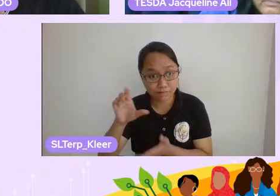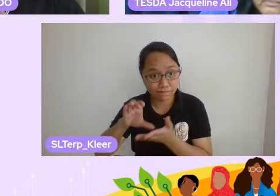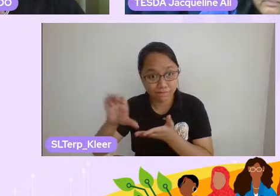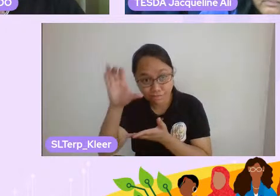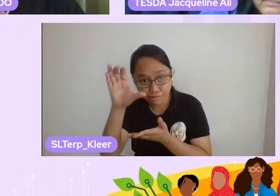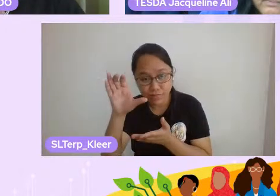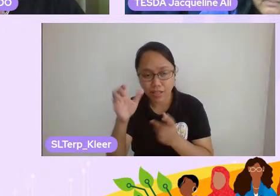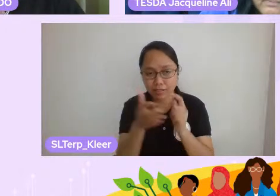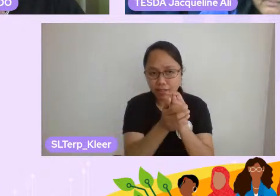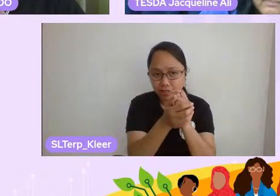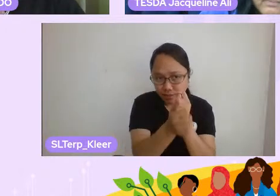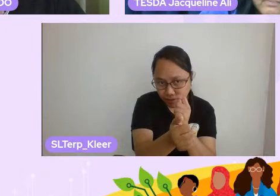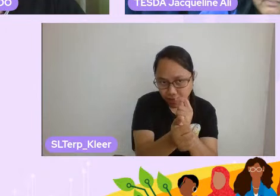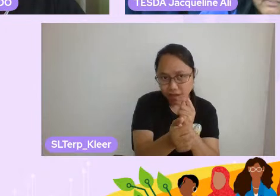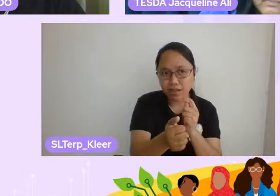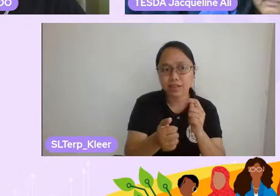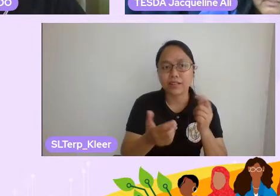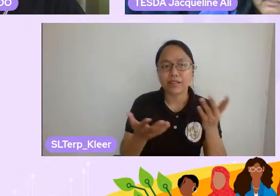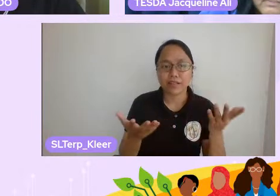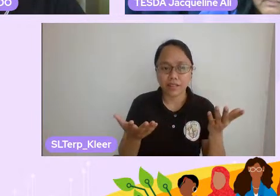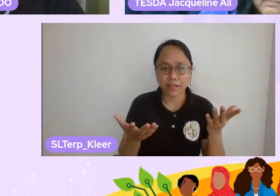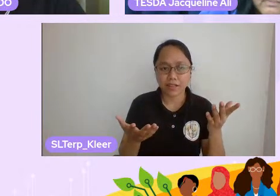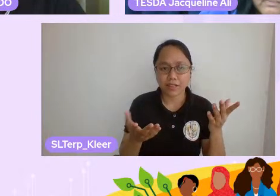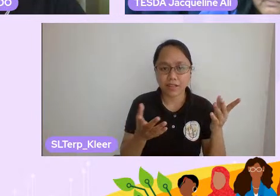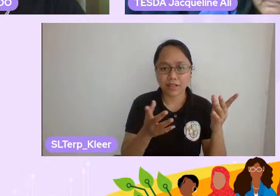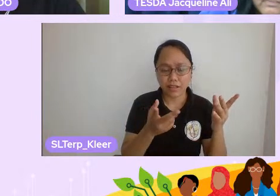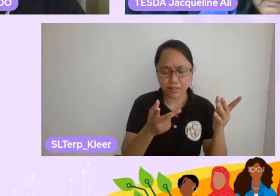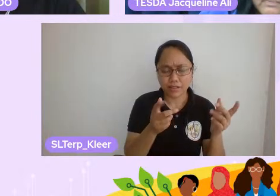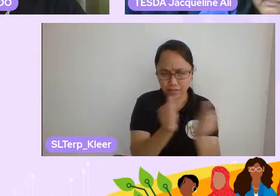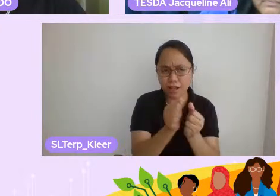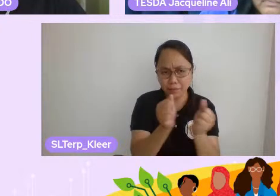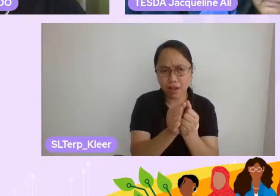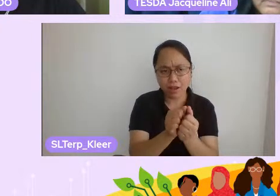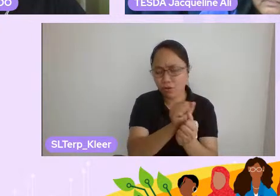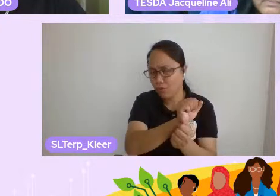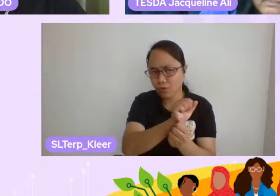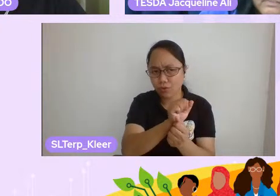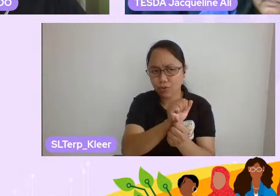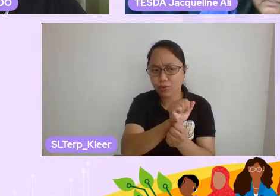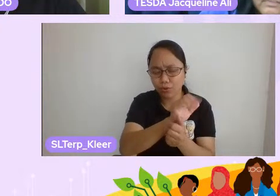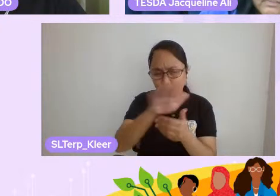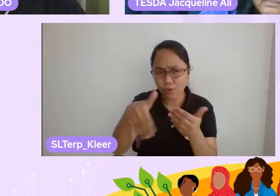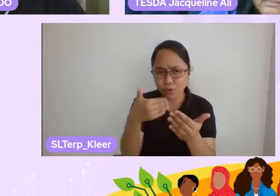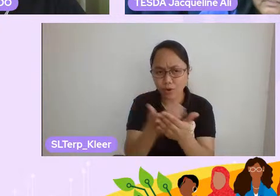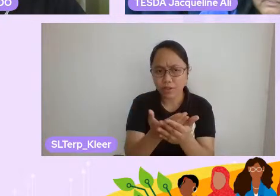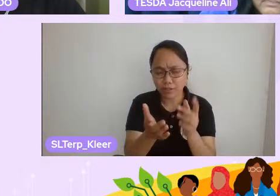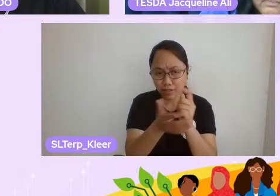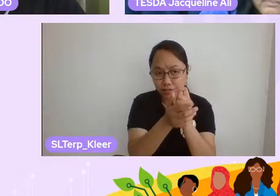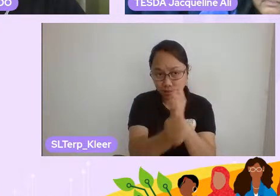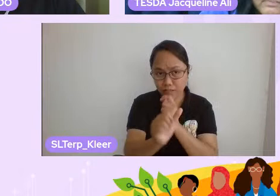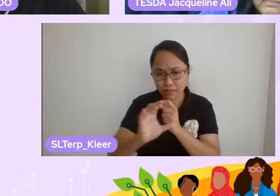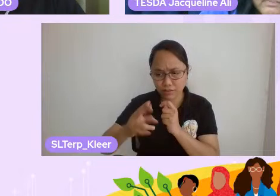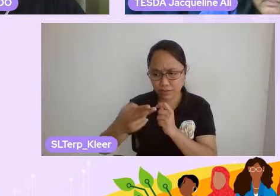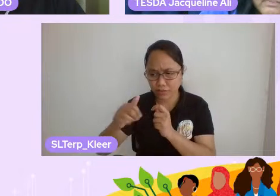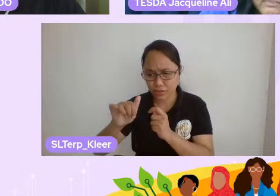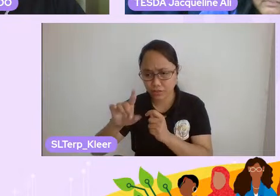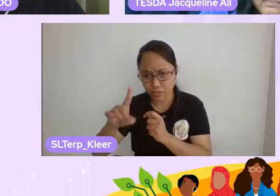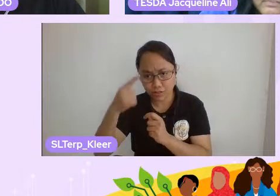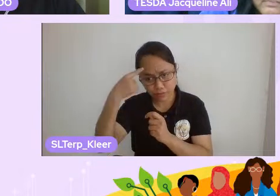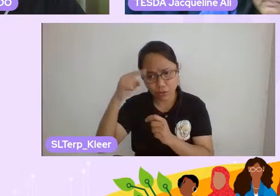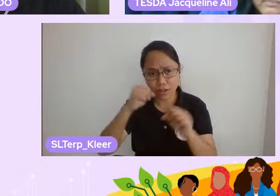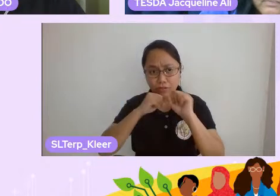TESDA, yan ay aming kasama sa advocacy ang ito. Itong mga pangangailangan ng ating mga kabataan